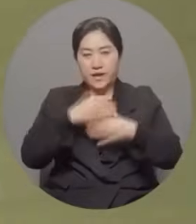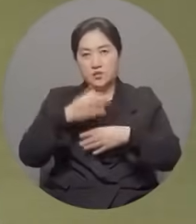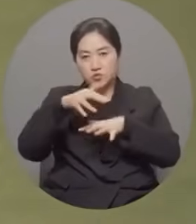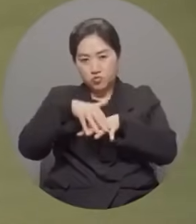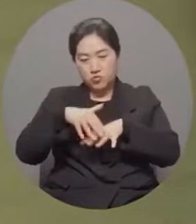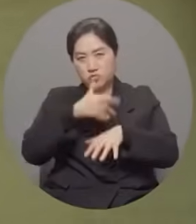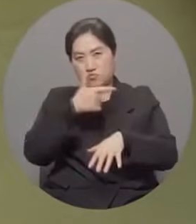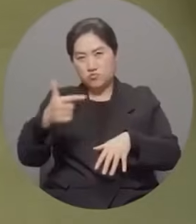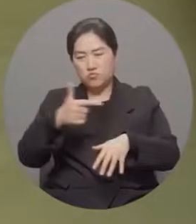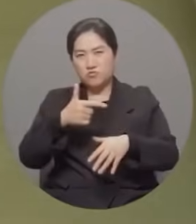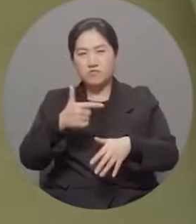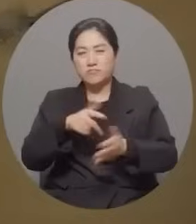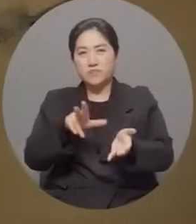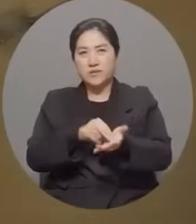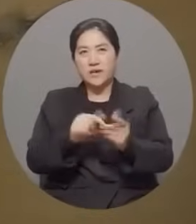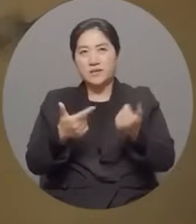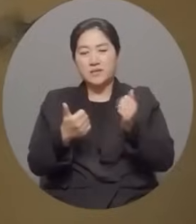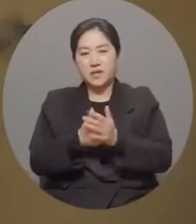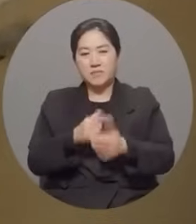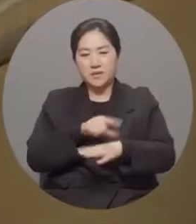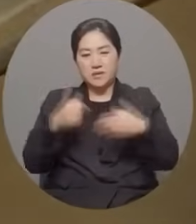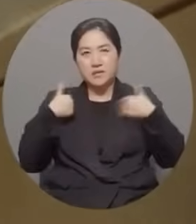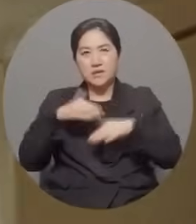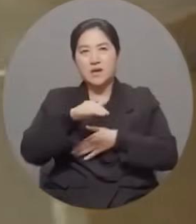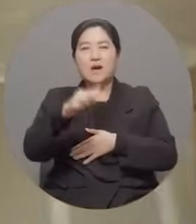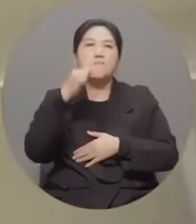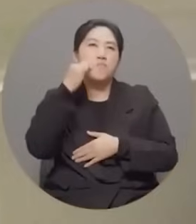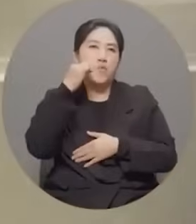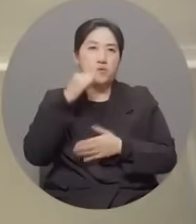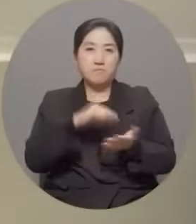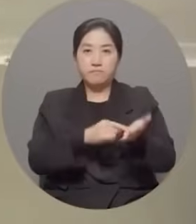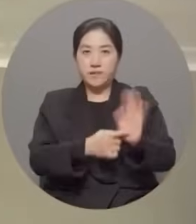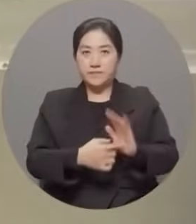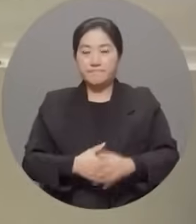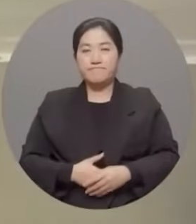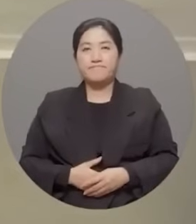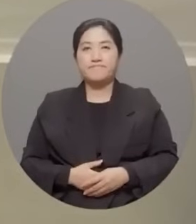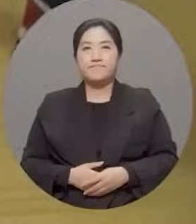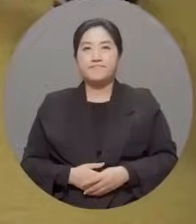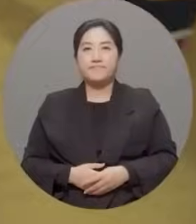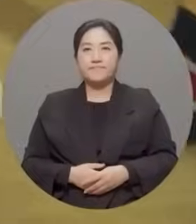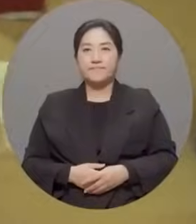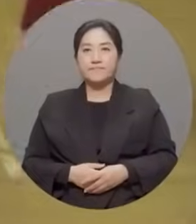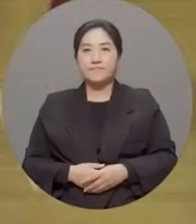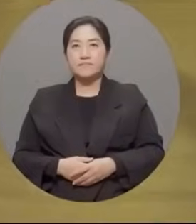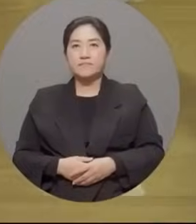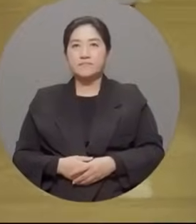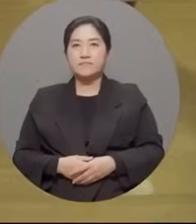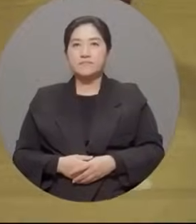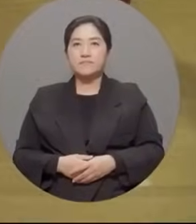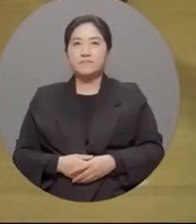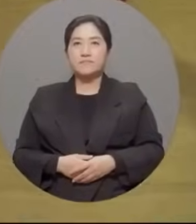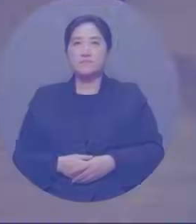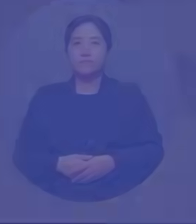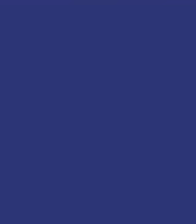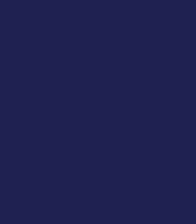중대한 하자가 아니어서 지자체가 개입할 수 없다고 밝혔습니다. MBC 뉴스 김초롱입니다.